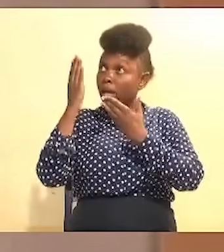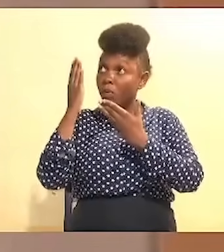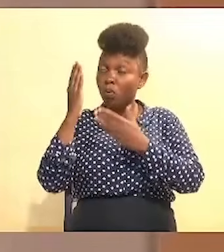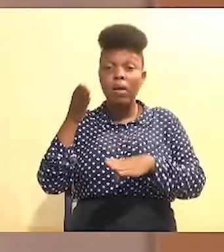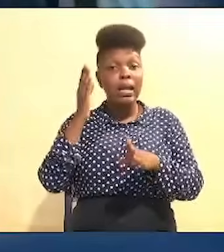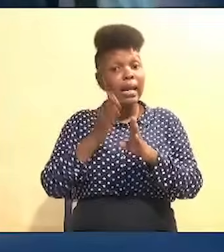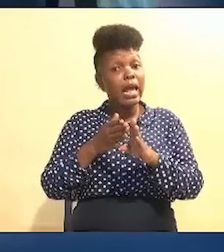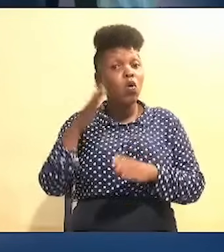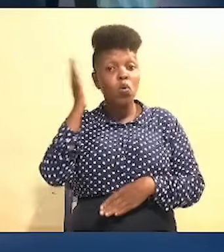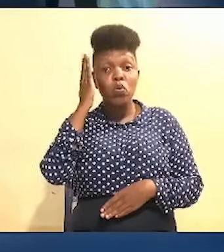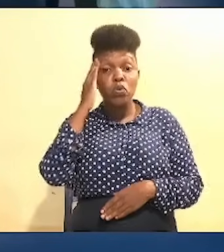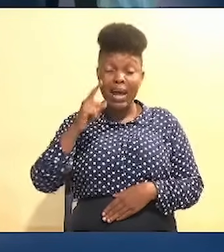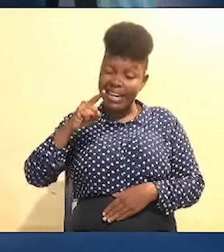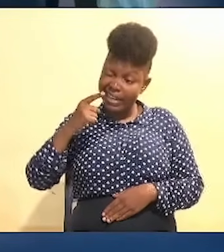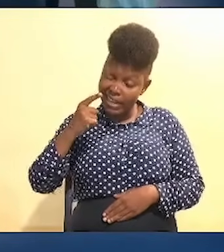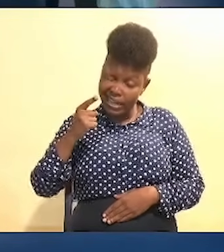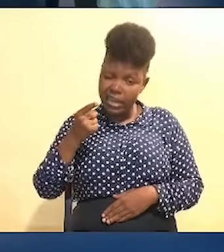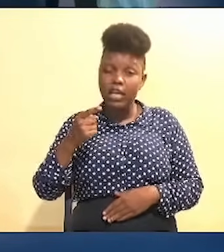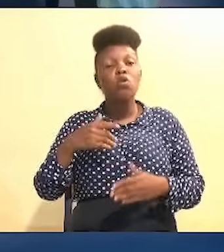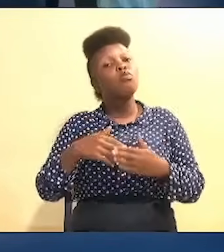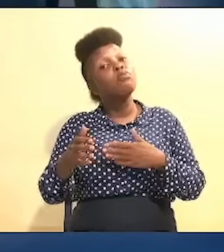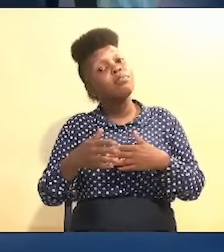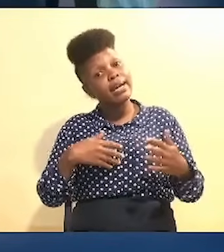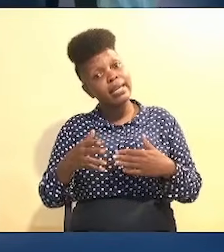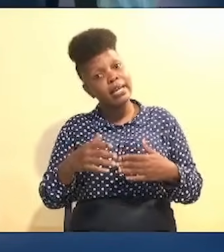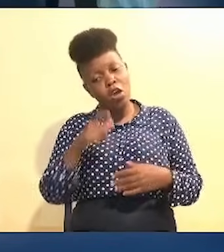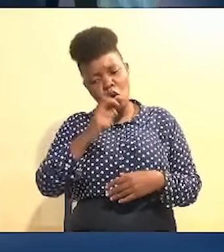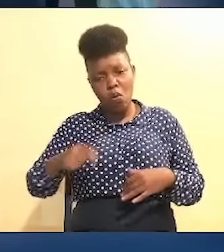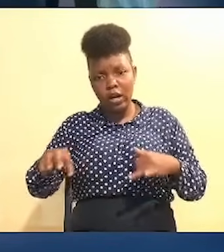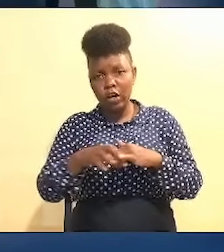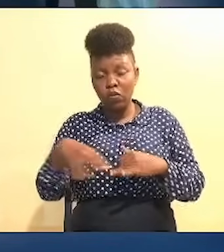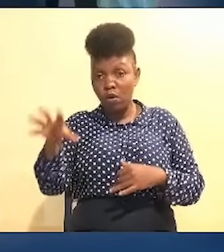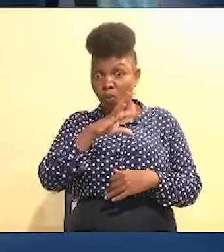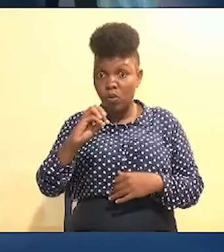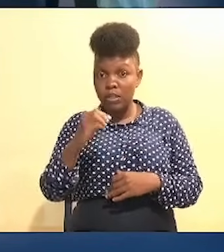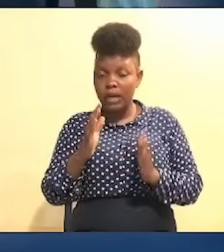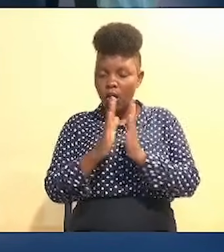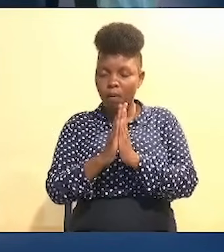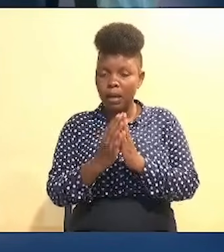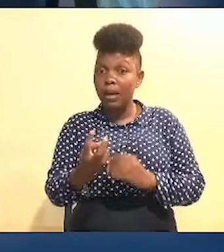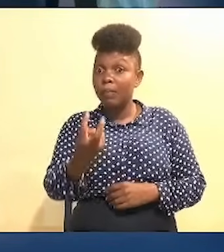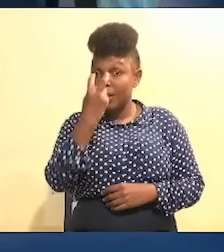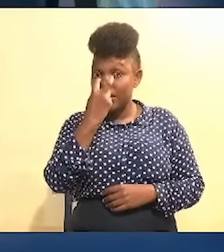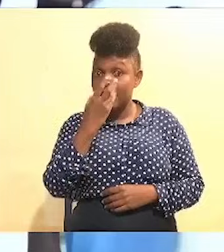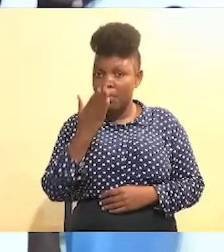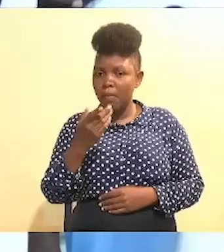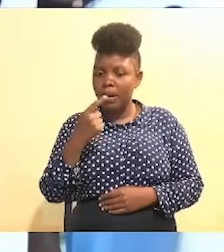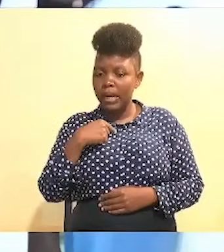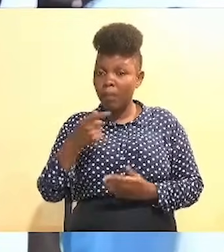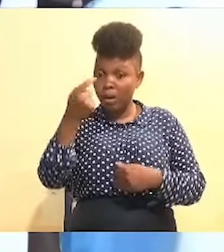ili kujua nini ufanye. Wanandoa wote naomba mnitazame hapa. Inapokuja kwenye hoja